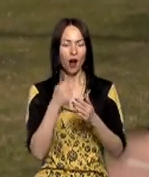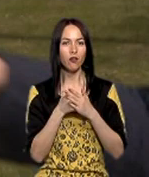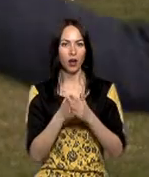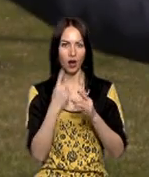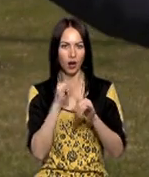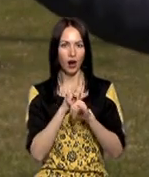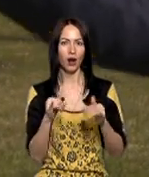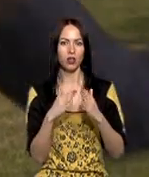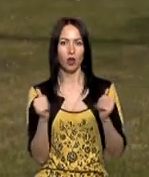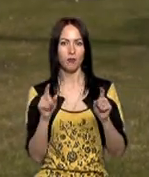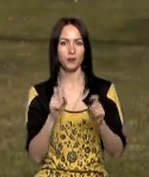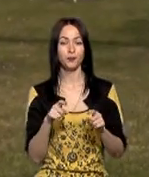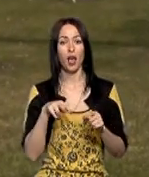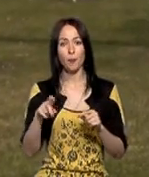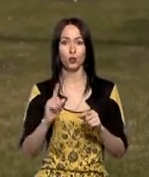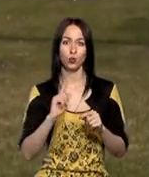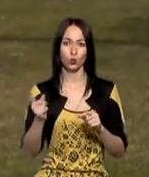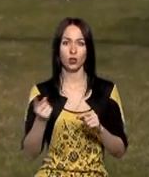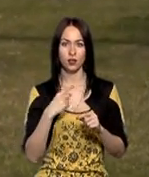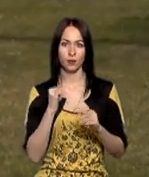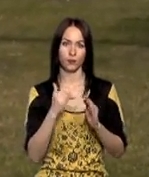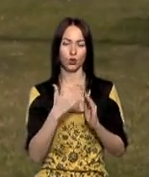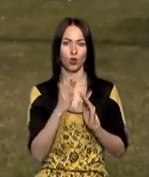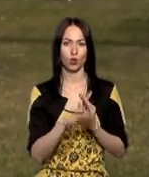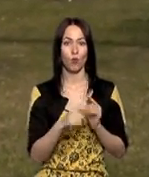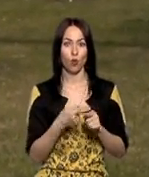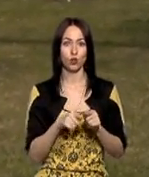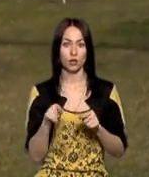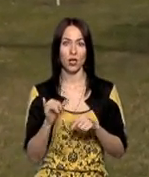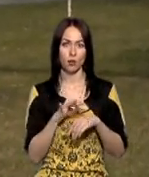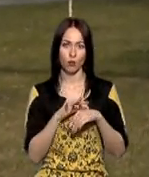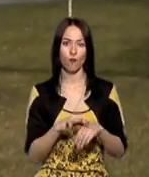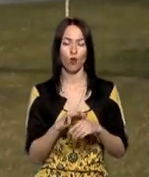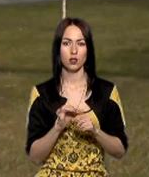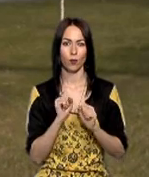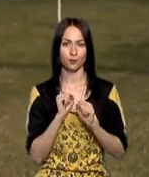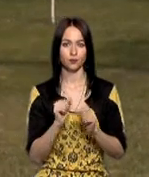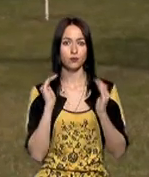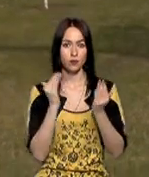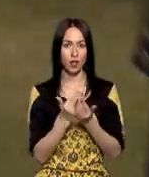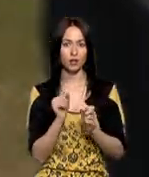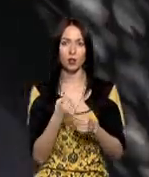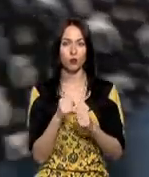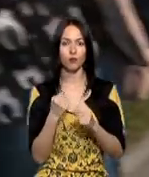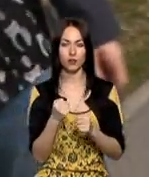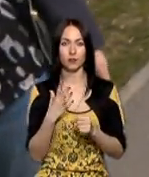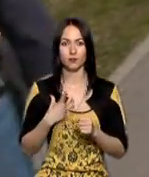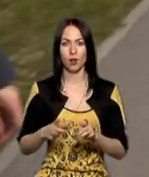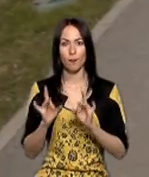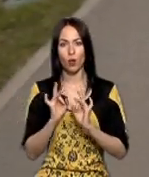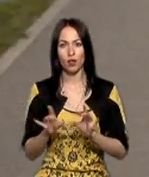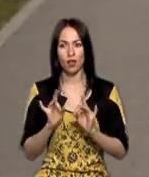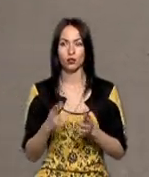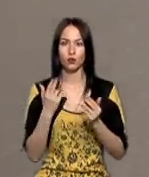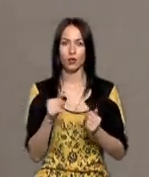А буквально, щоб пройтись туди-назад, йдемо додому. Ось так і проводимо карантин. Неможливо втримати, доводиться пояснювати так,